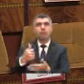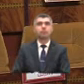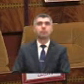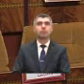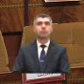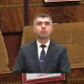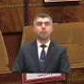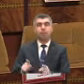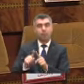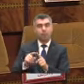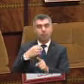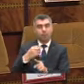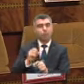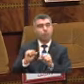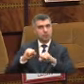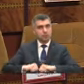وتماشيا مع